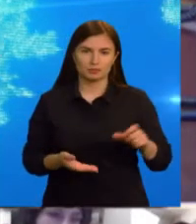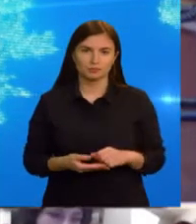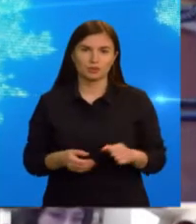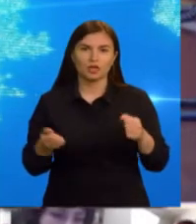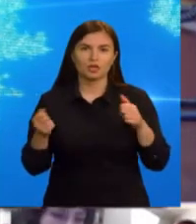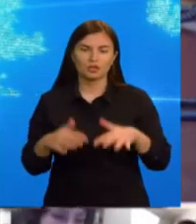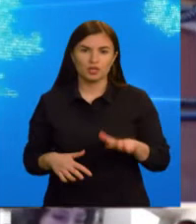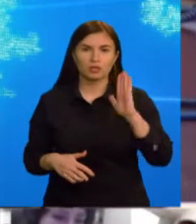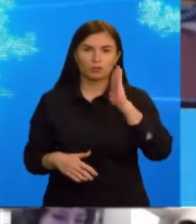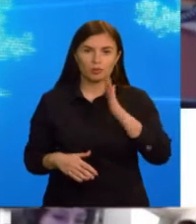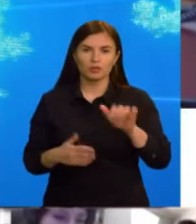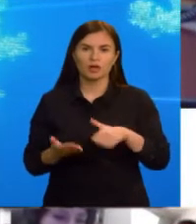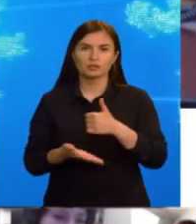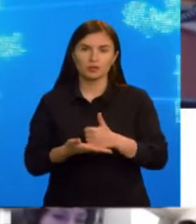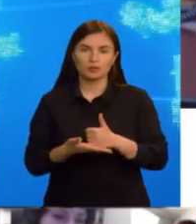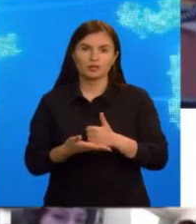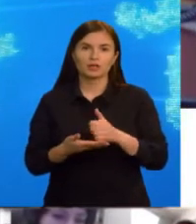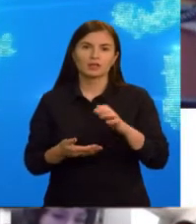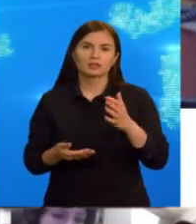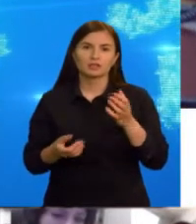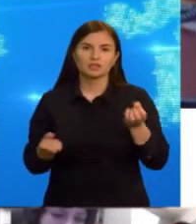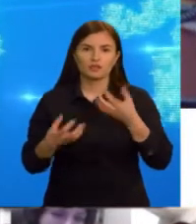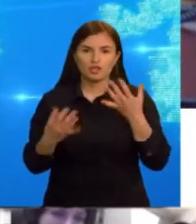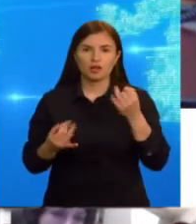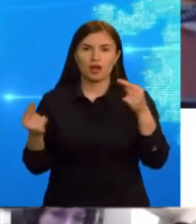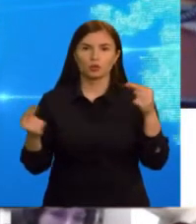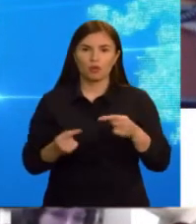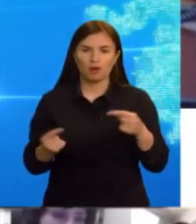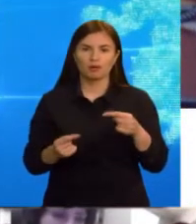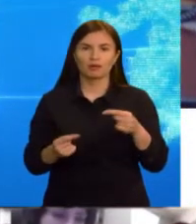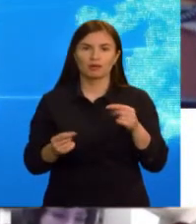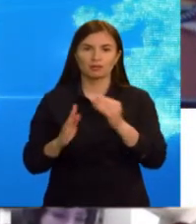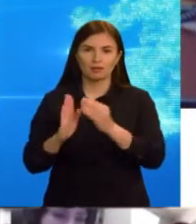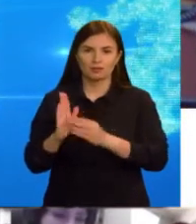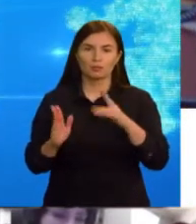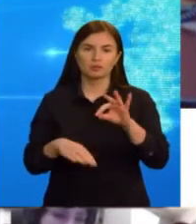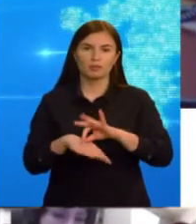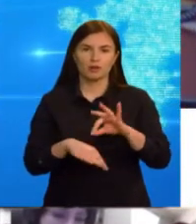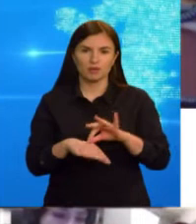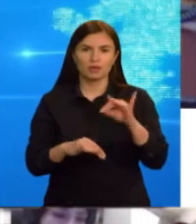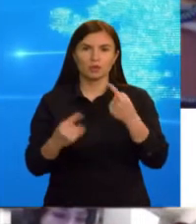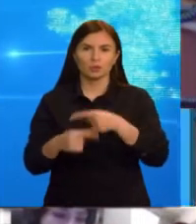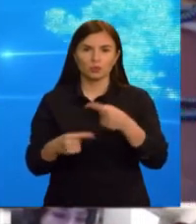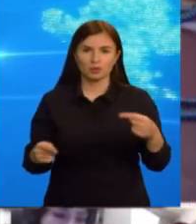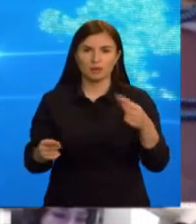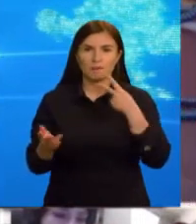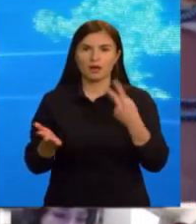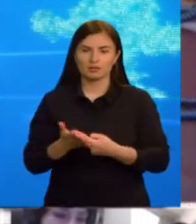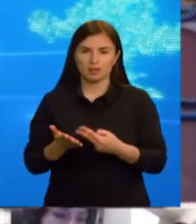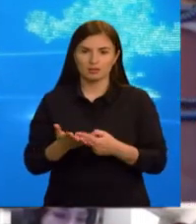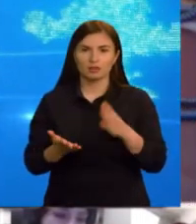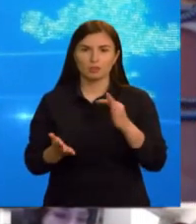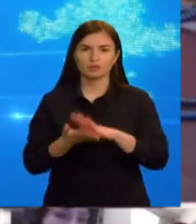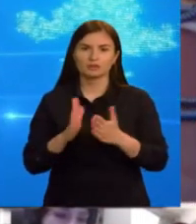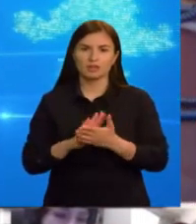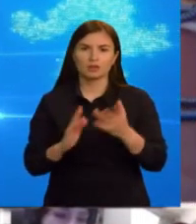будем принимать на основе самых свежих, актуальных данных по заболеваемости и других показателей по состоянию